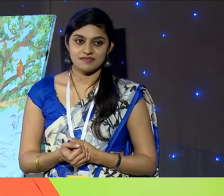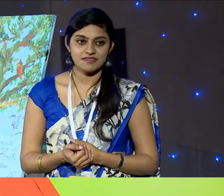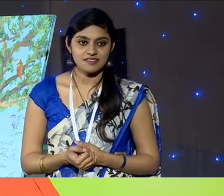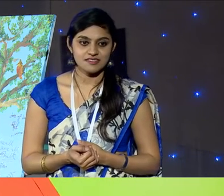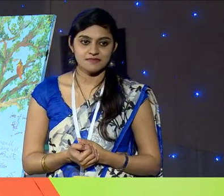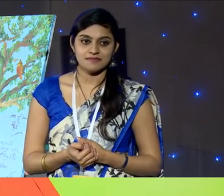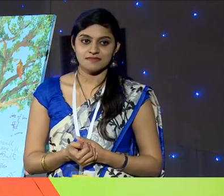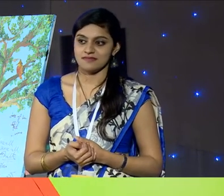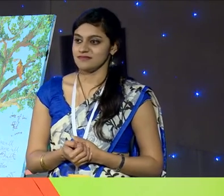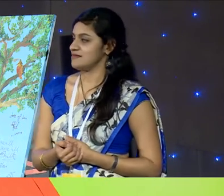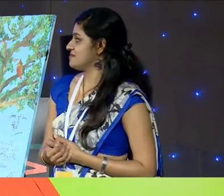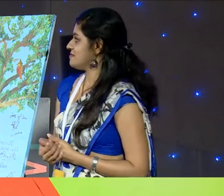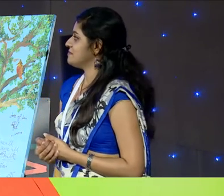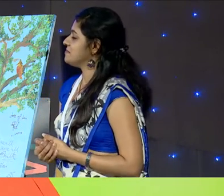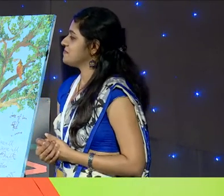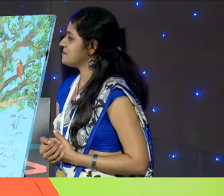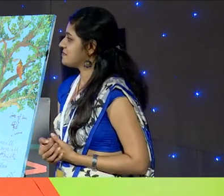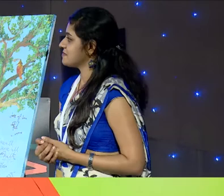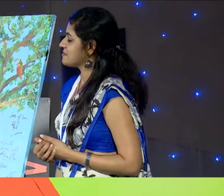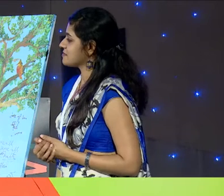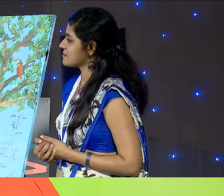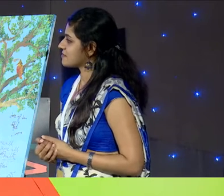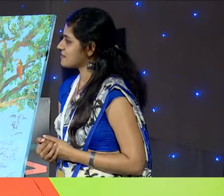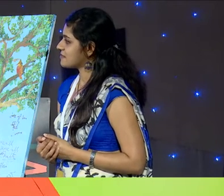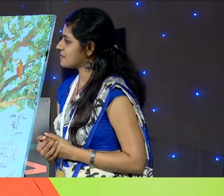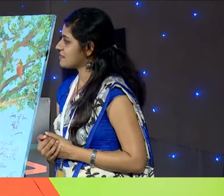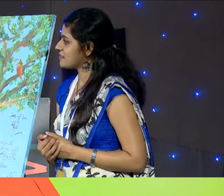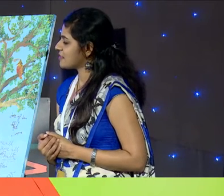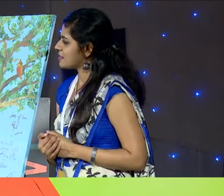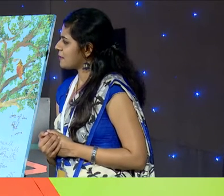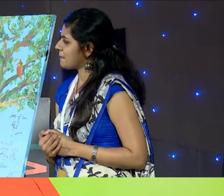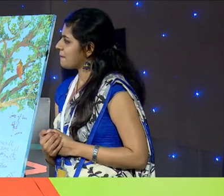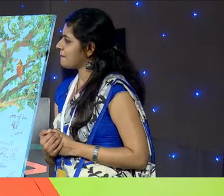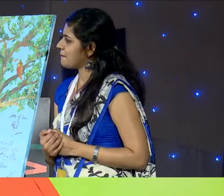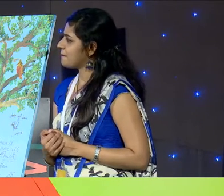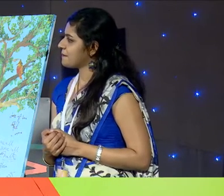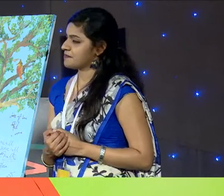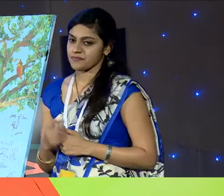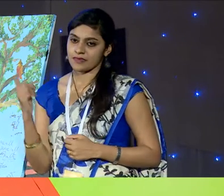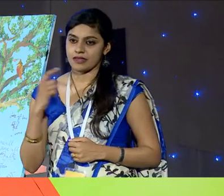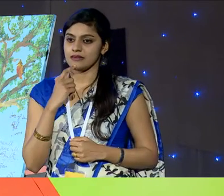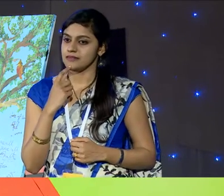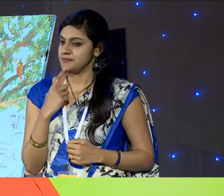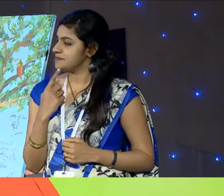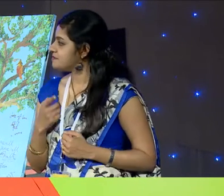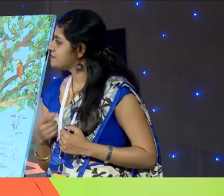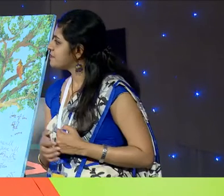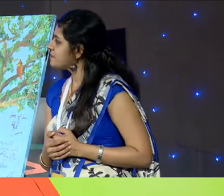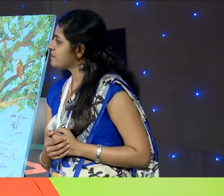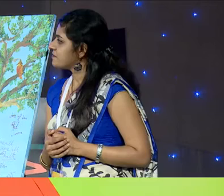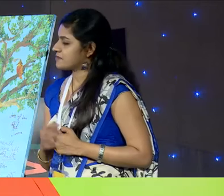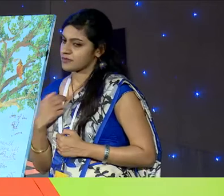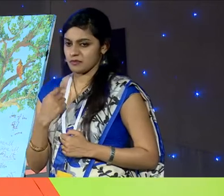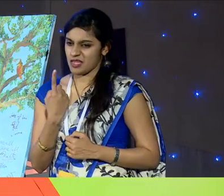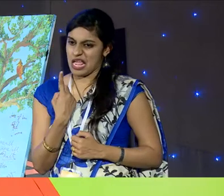एडमिशन मिली, लेकिन अकेला था, ब्रदर सिस्टर कोई थे नहीं, स्कूल में